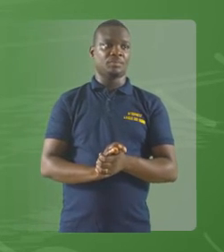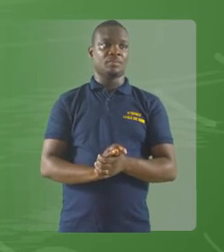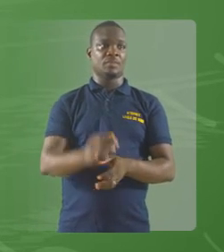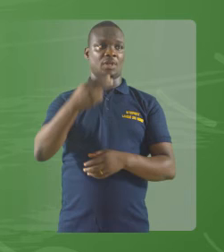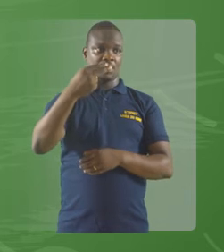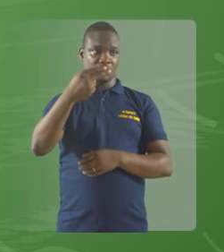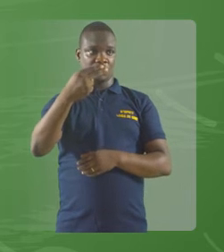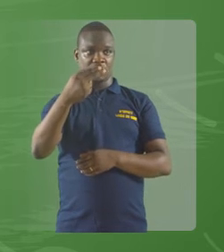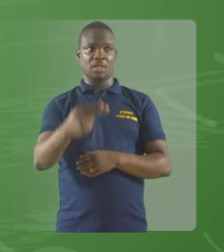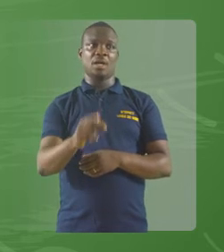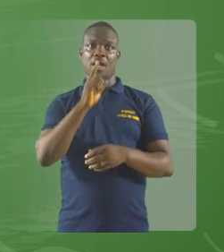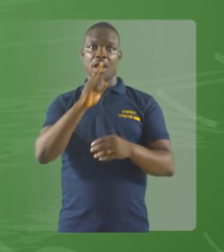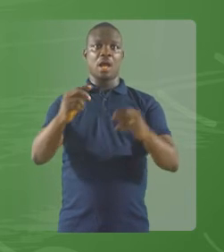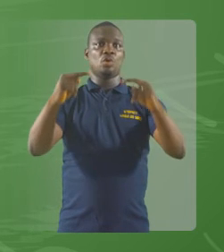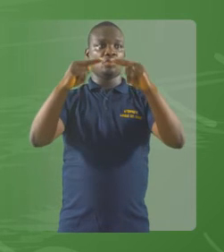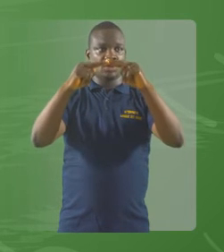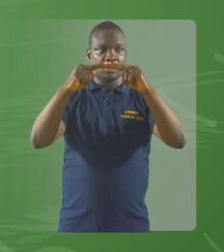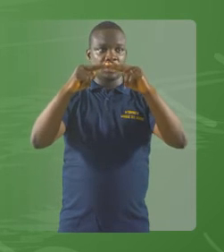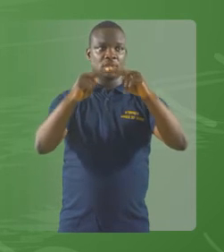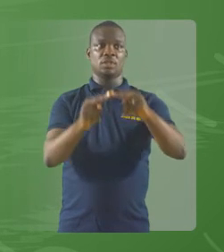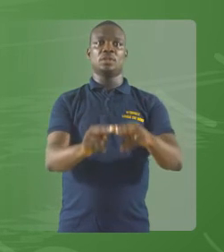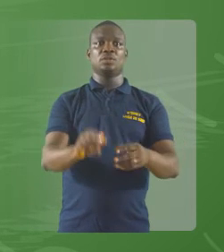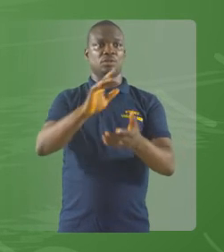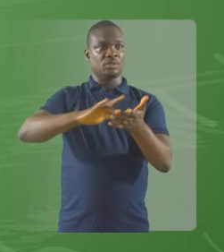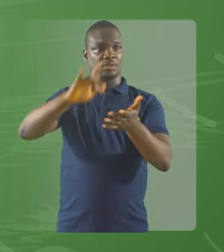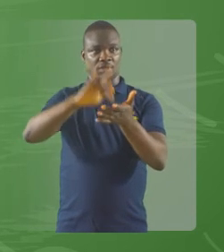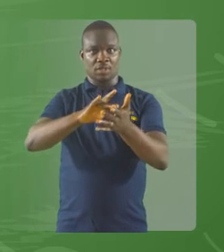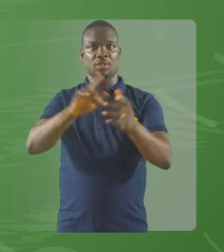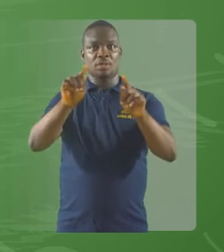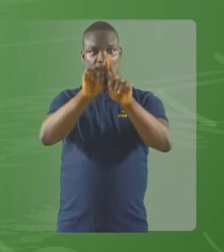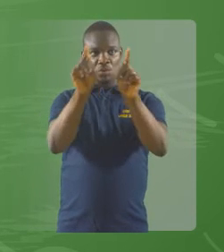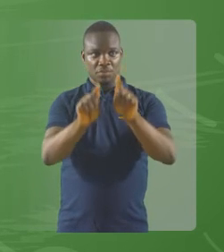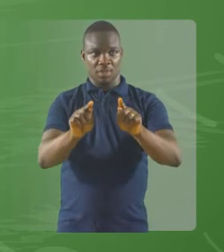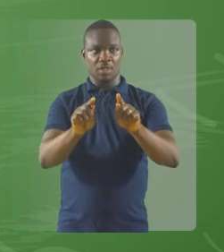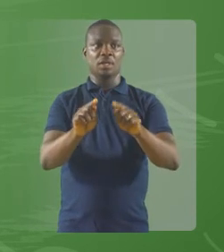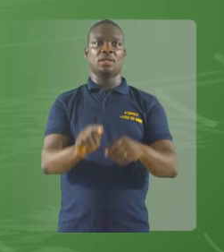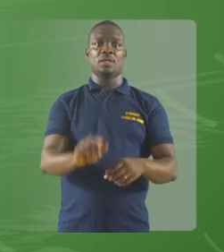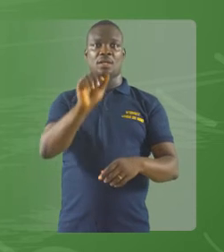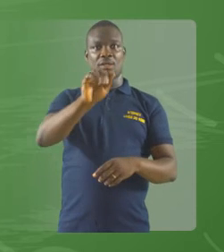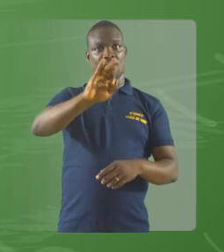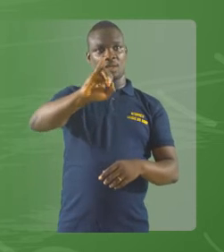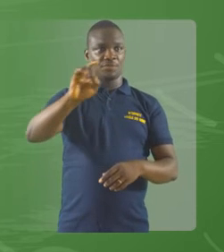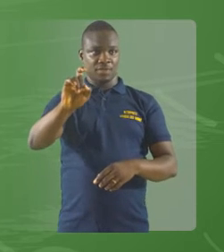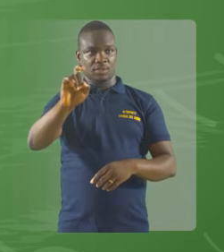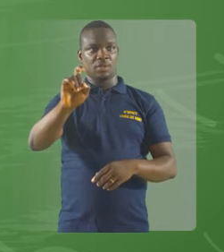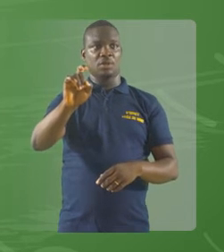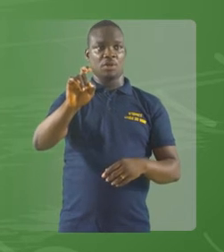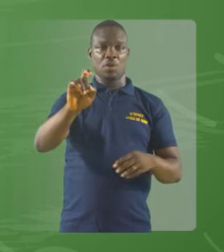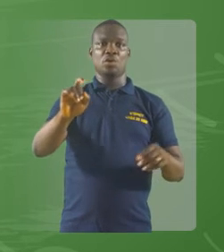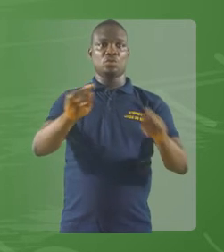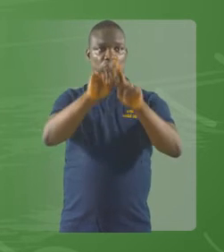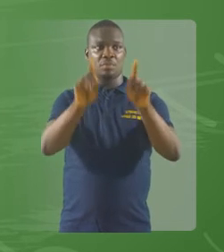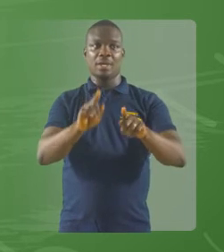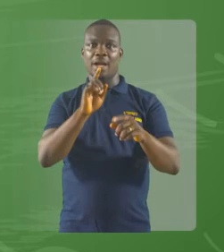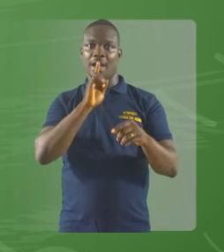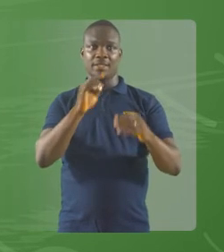H étant l'homothétie de centre oméga, l'affixe de oméga étant moins